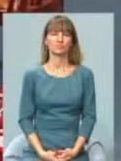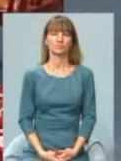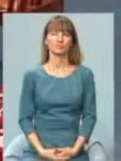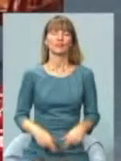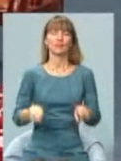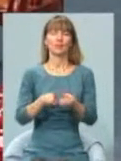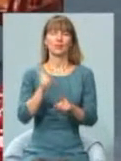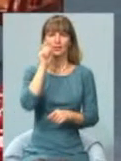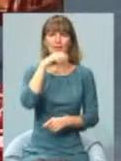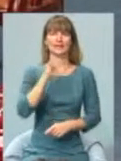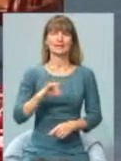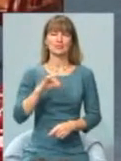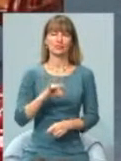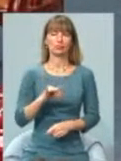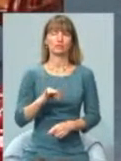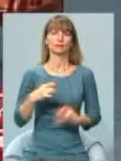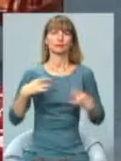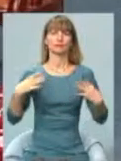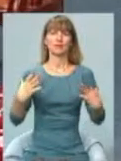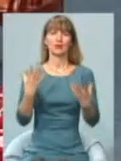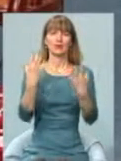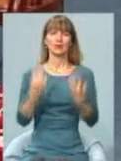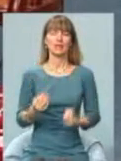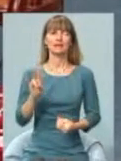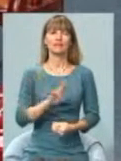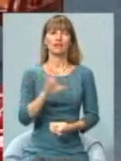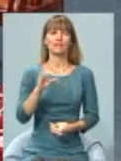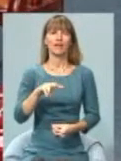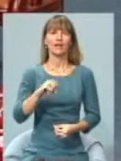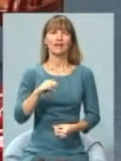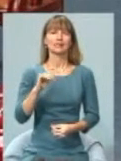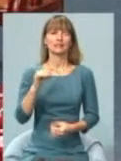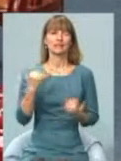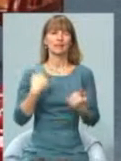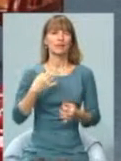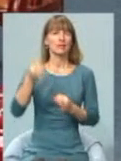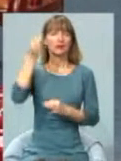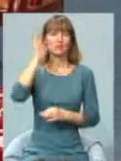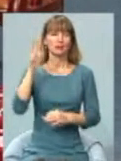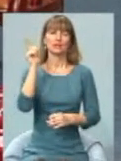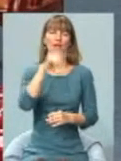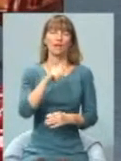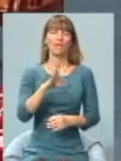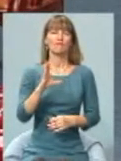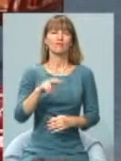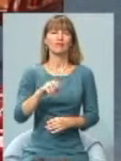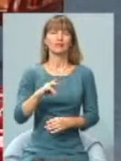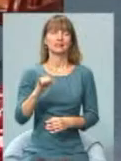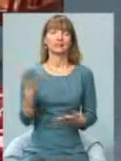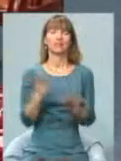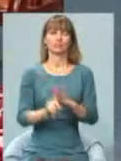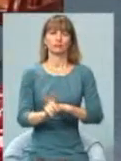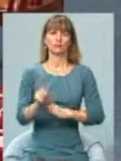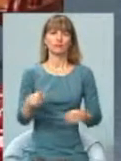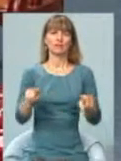Така гірка історія святкування Дня Святого Валентина, але ми зараз навіть і не згадуємо того Валентина, який, власне, і